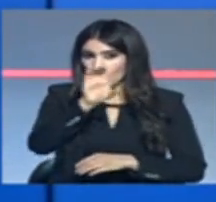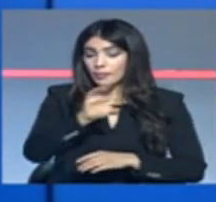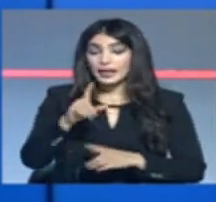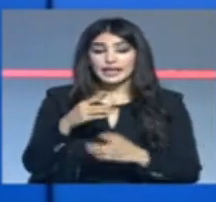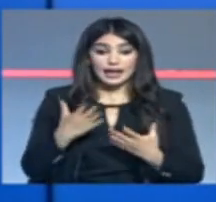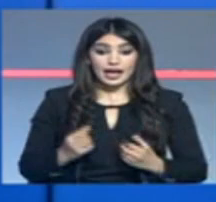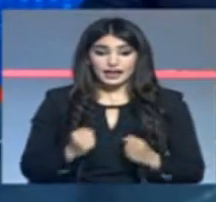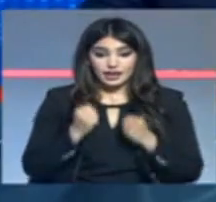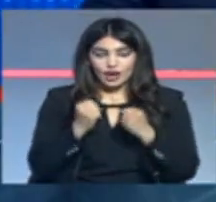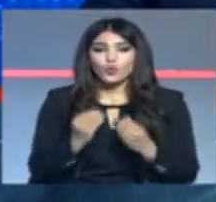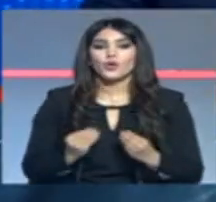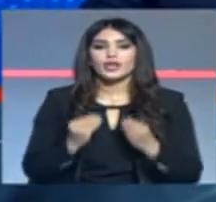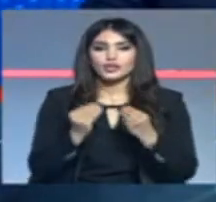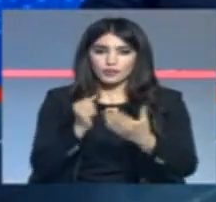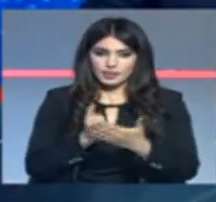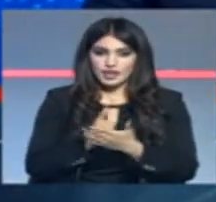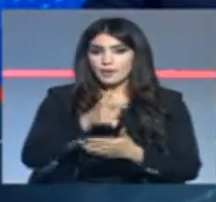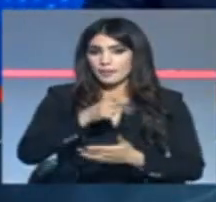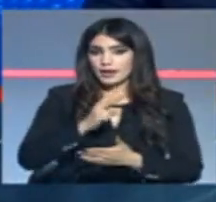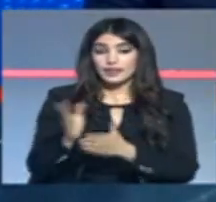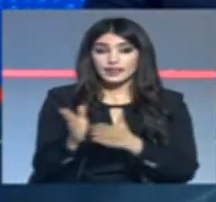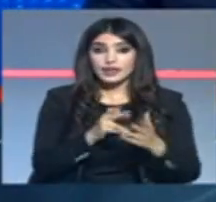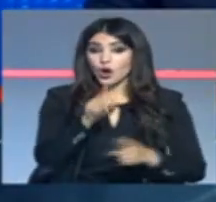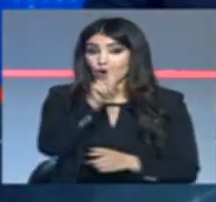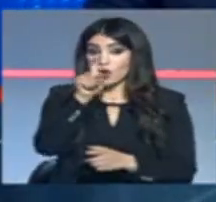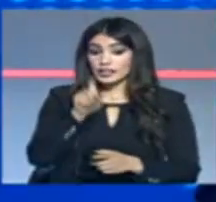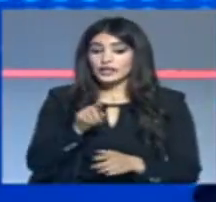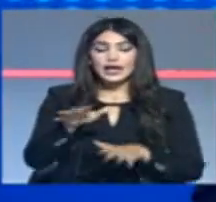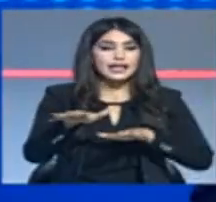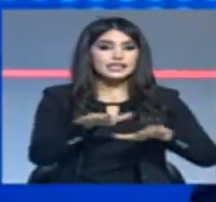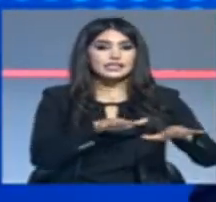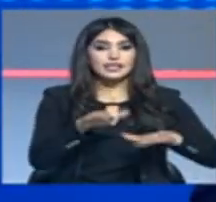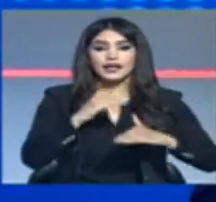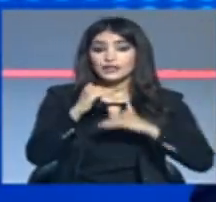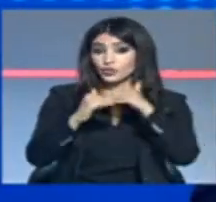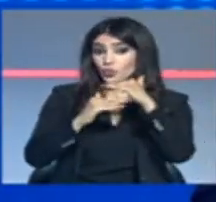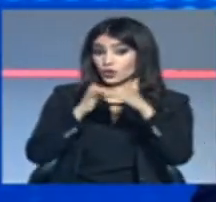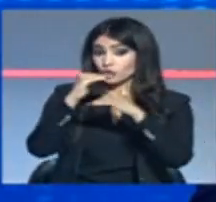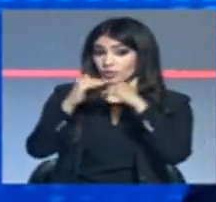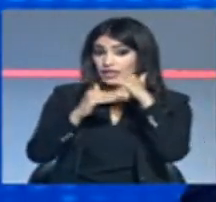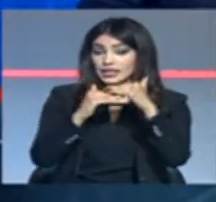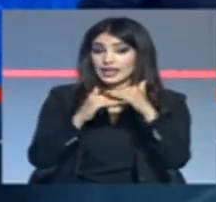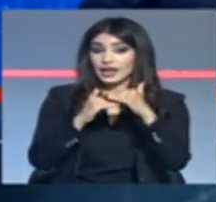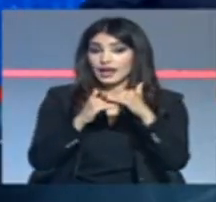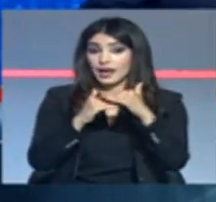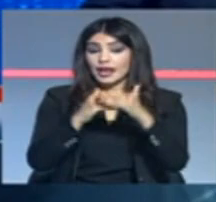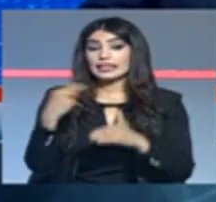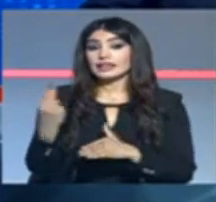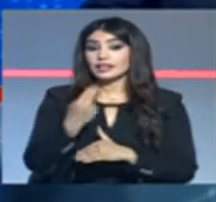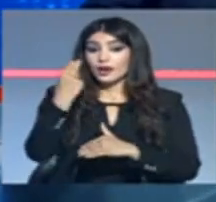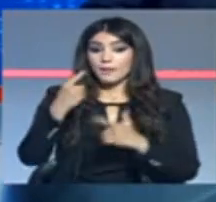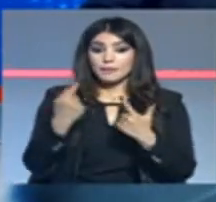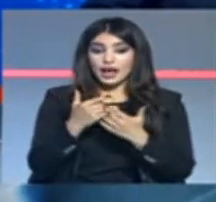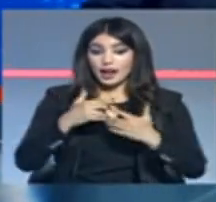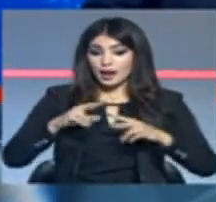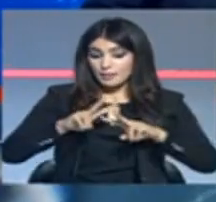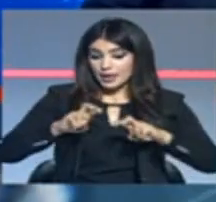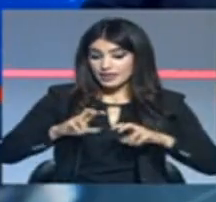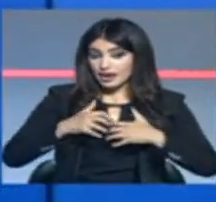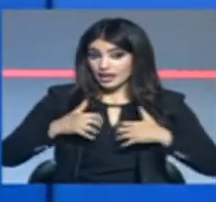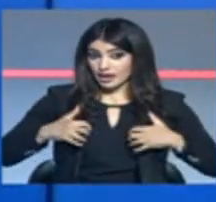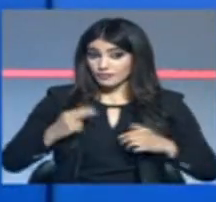حال نعاونوهم على ذمتهم. بصوره بارقه، خطه لتطوير، هل من خطه لتطوير قطاعي التعليم العالي والبحث العلمي في المدى